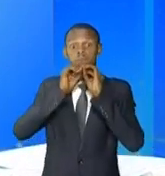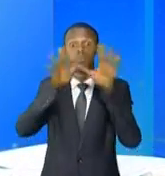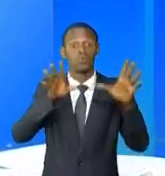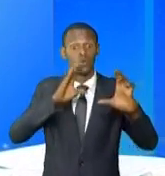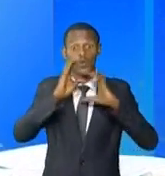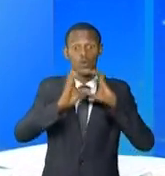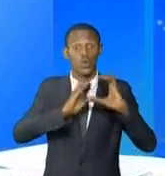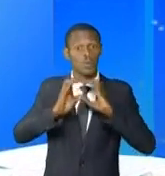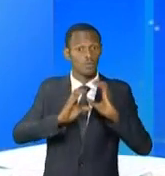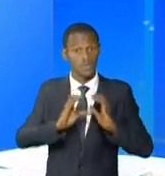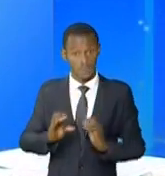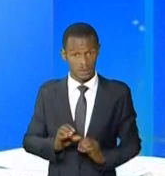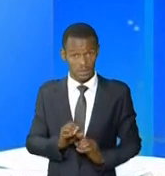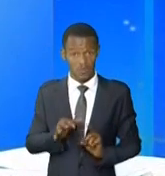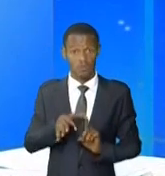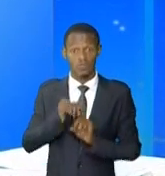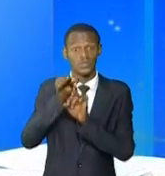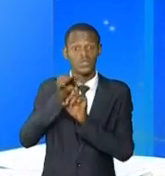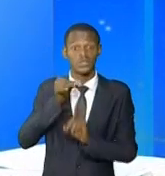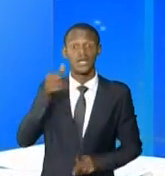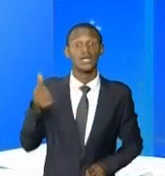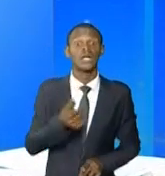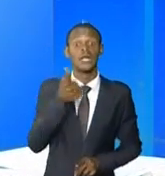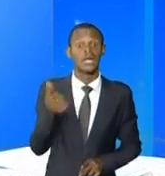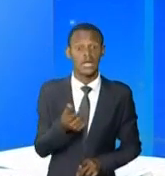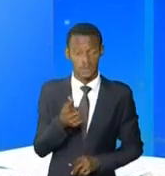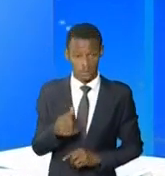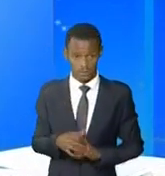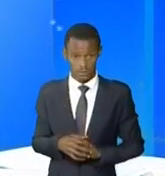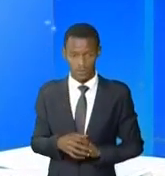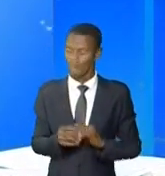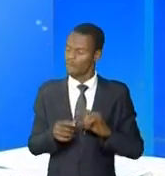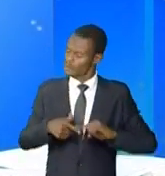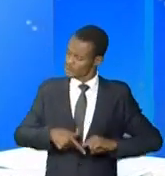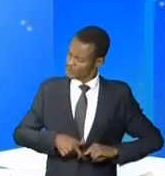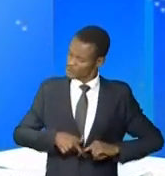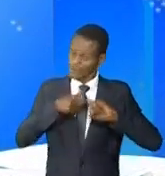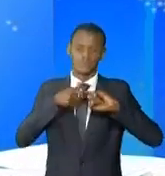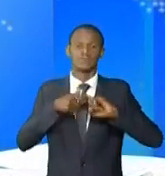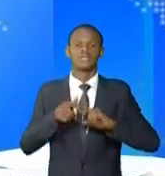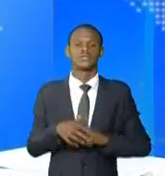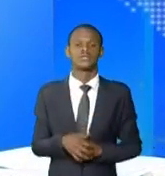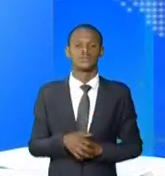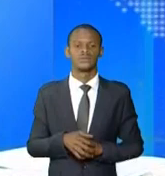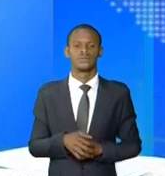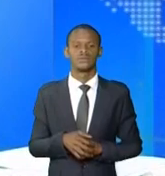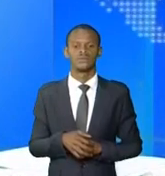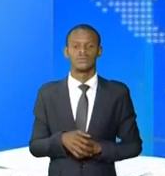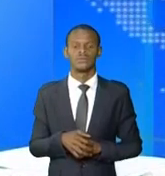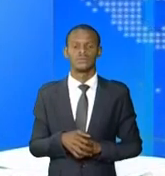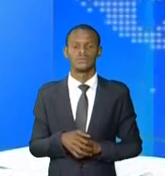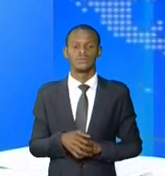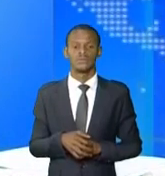communiqué officiel le lundi 22 février 2021 sur certains médias nationaux et internationaux au nom